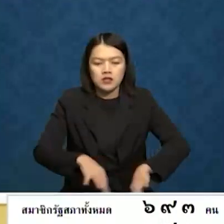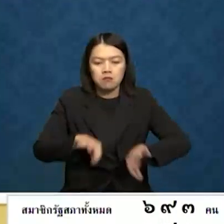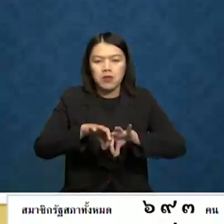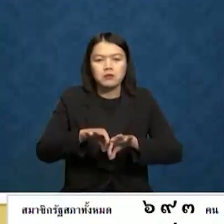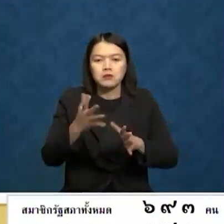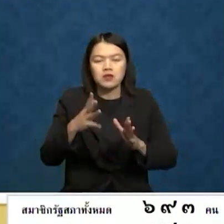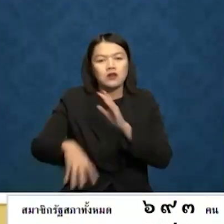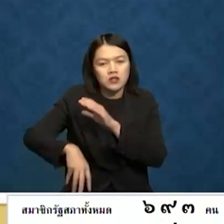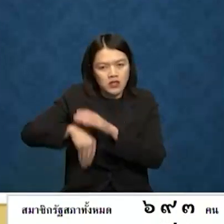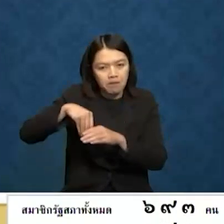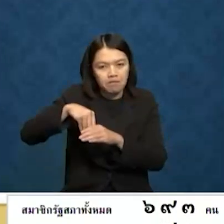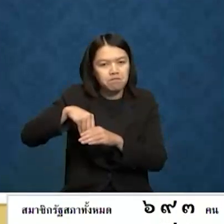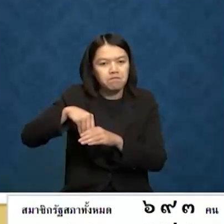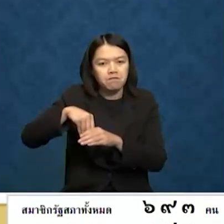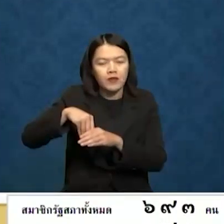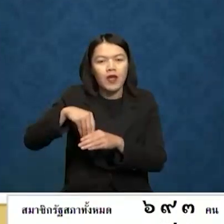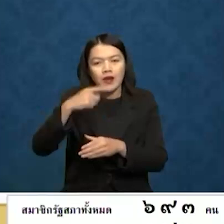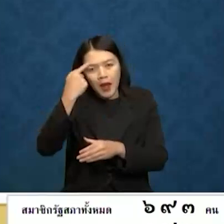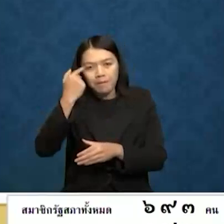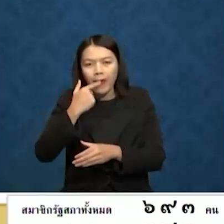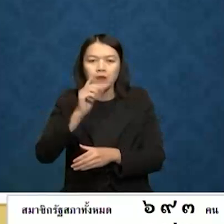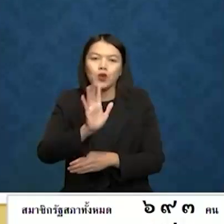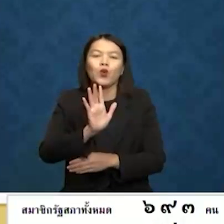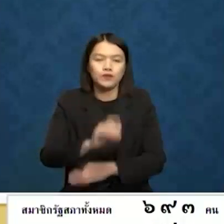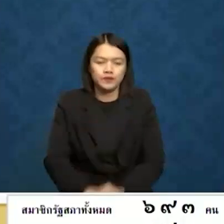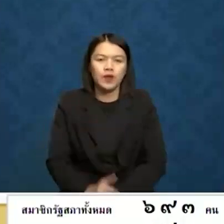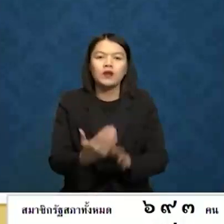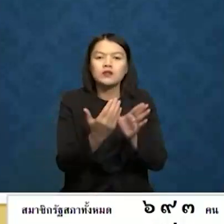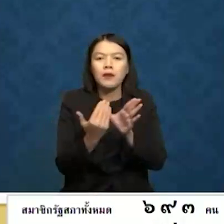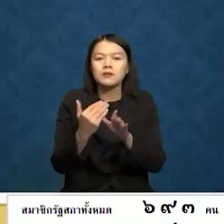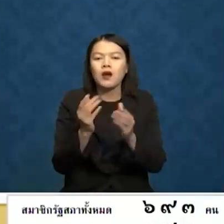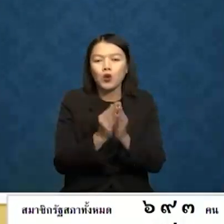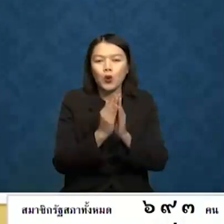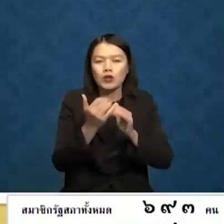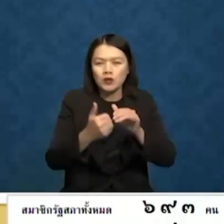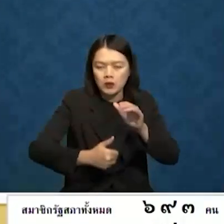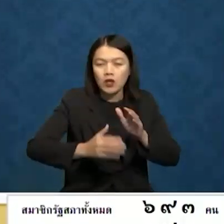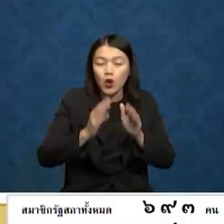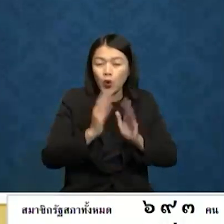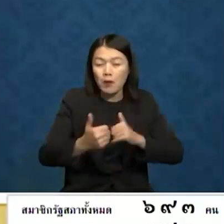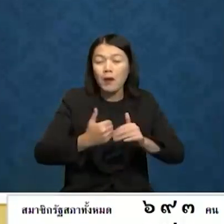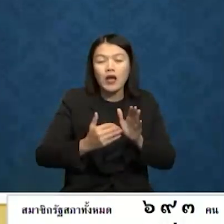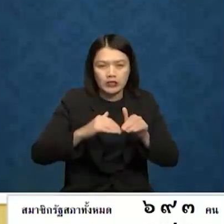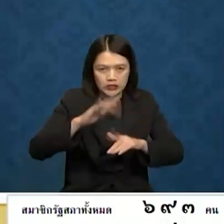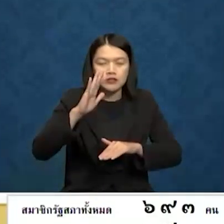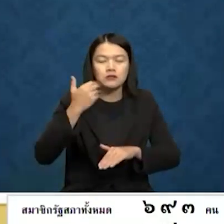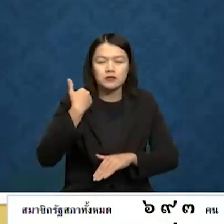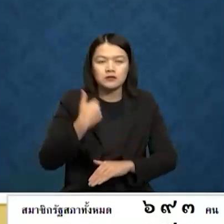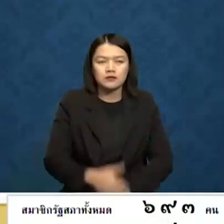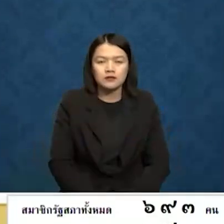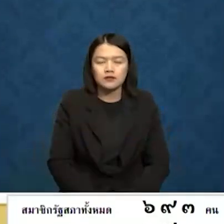การเราจะไม่จำเป็นต้องมีการเกณฑ์อีกต่อไปนะครับเพราะสมัครก็น่าจะเกินแล้วนะครับและสามารถอีกเรื่องนึง